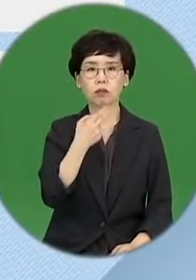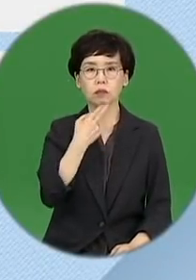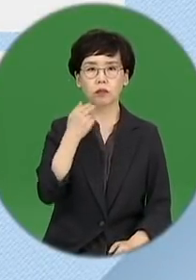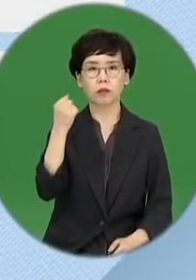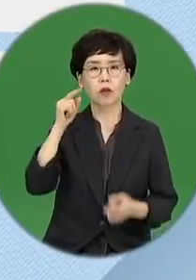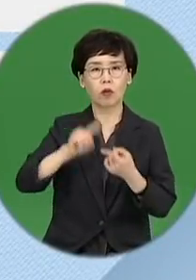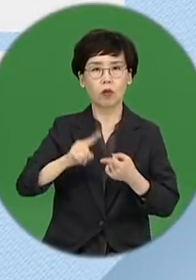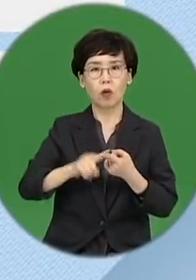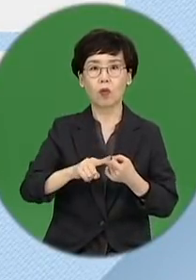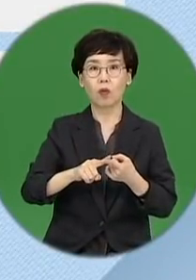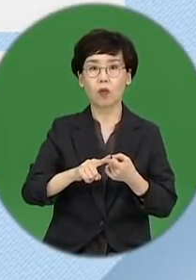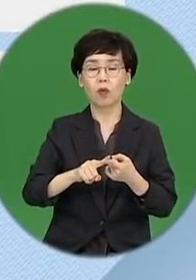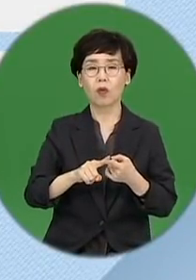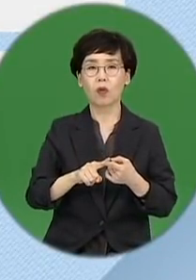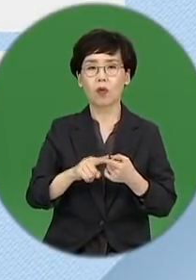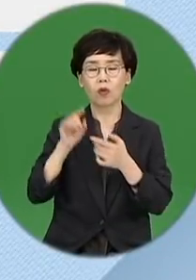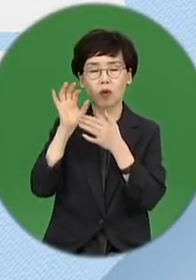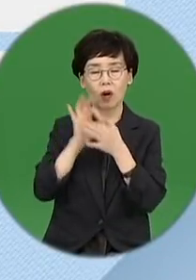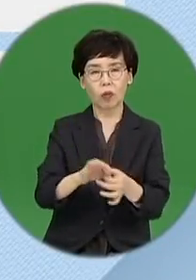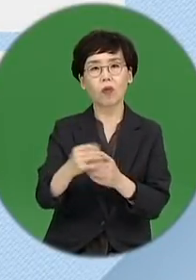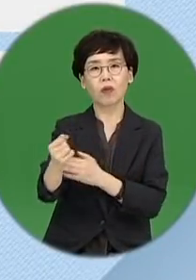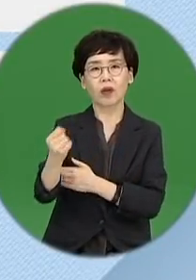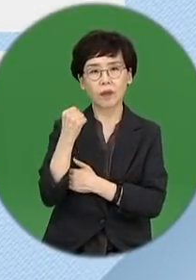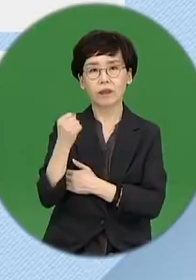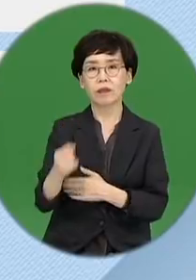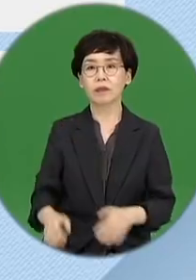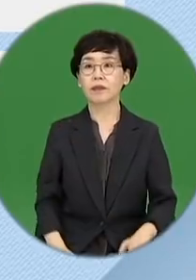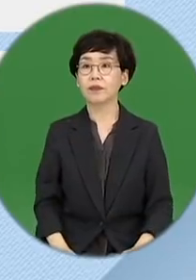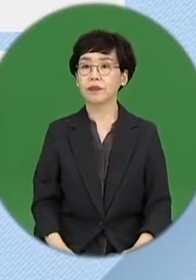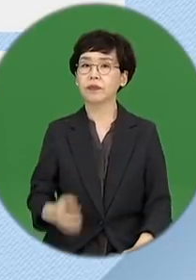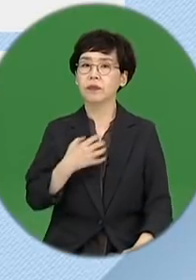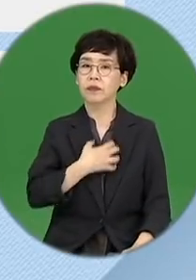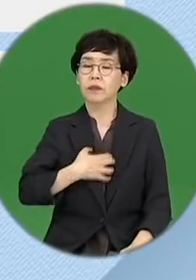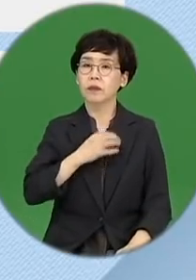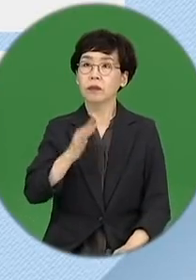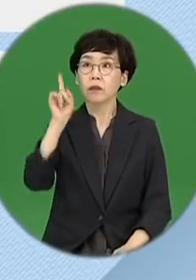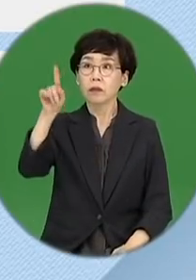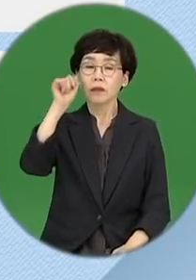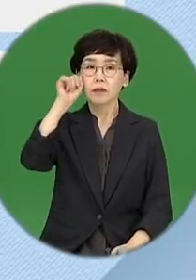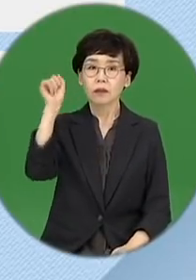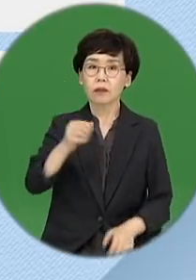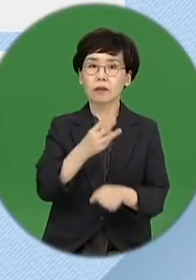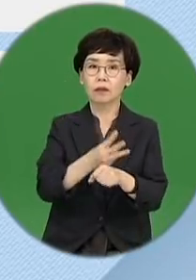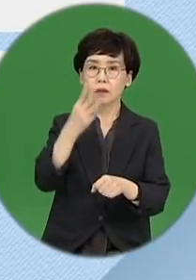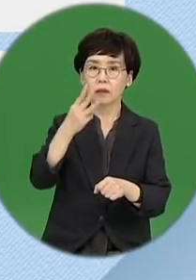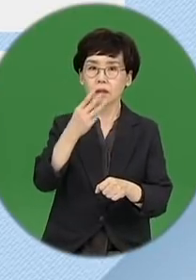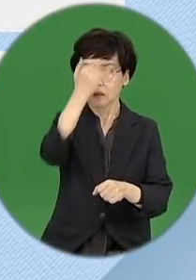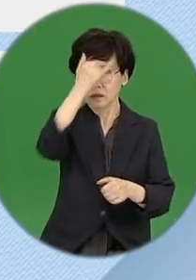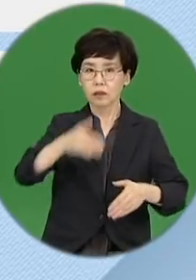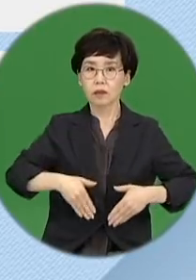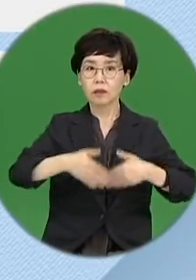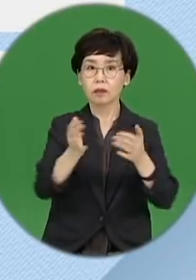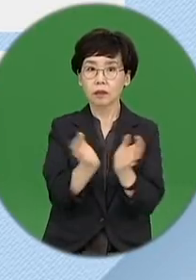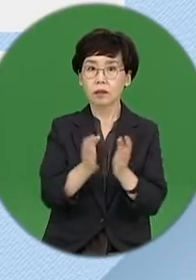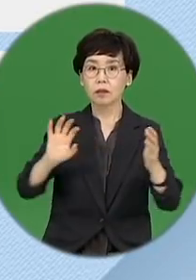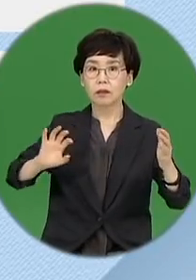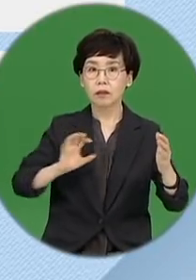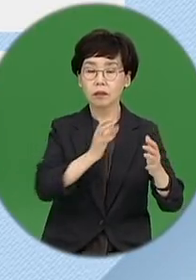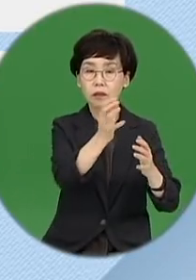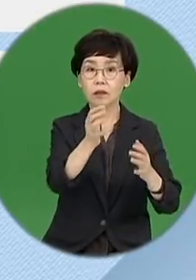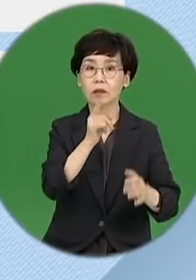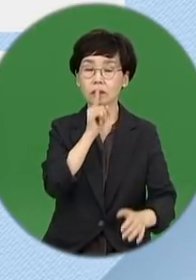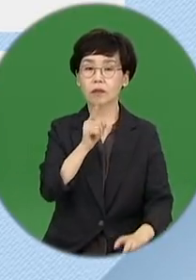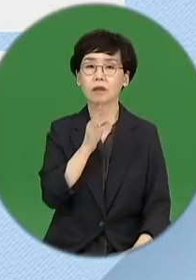정도가 우리나라에 조금 더 영향을 줄 것으로 예보가 나왔습니다. 걱정이 날 수 없네요. 내일 새벽 3시쯤에 충청남도 지역을 지난다는 얘기죠? 네.